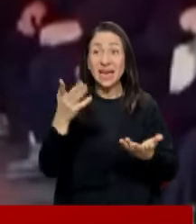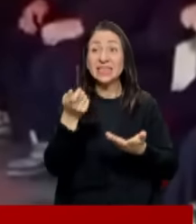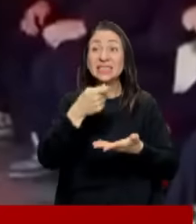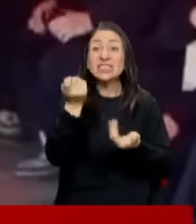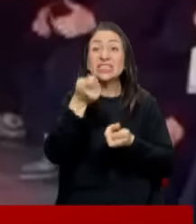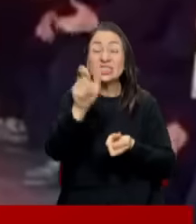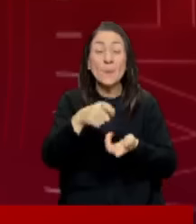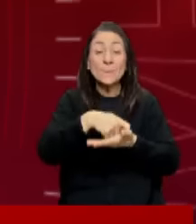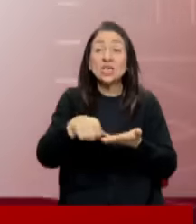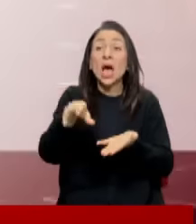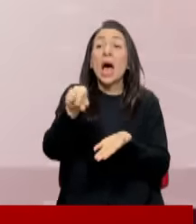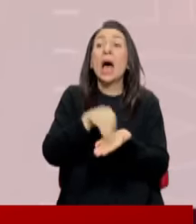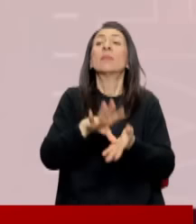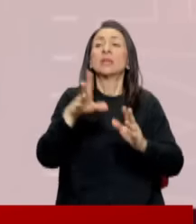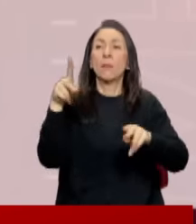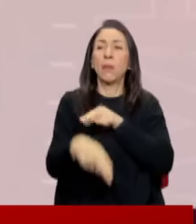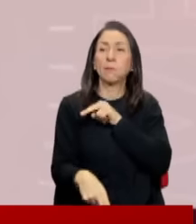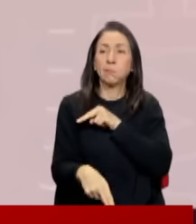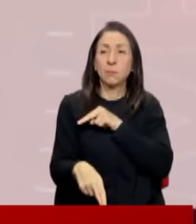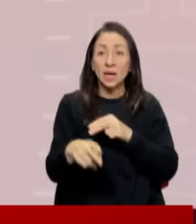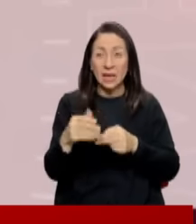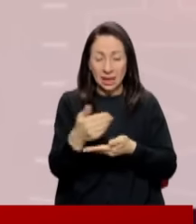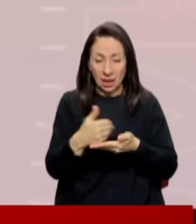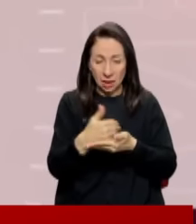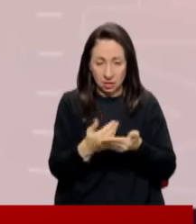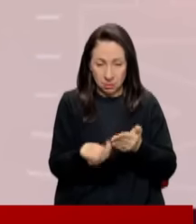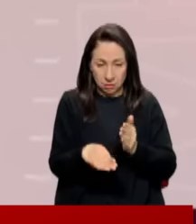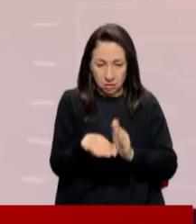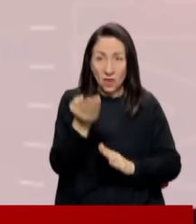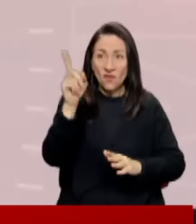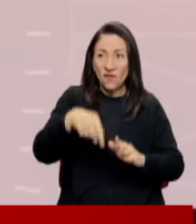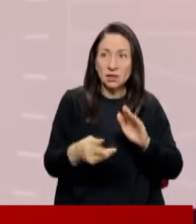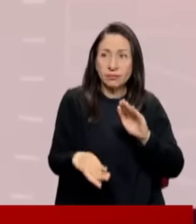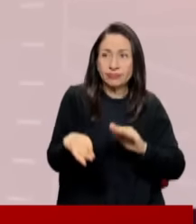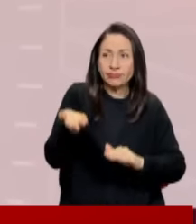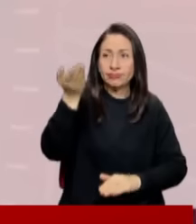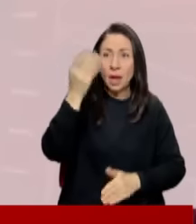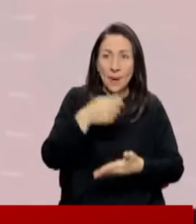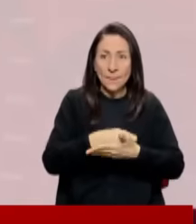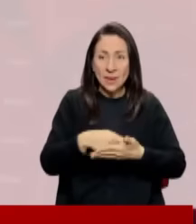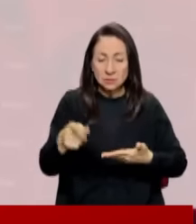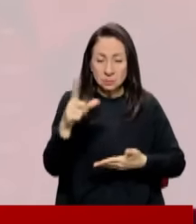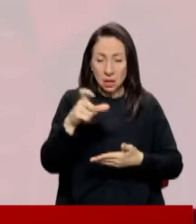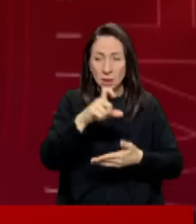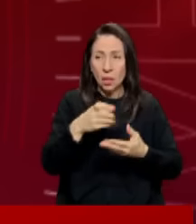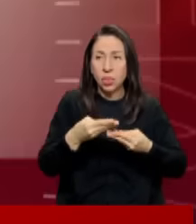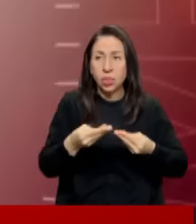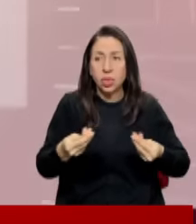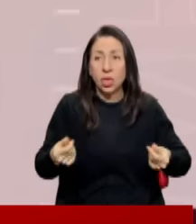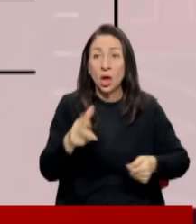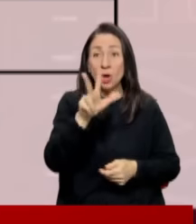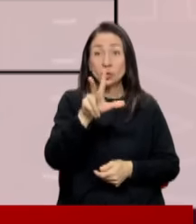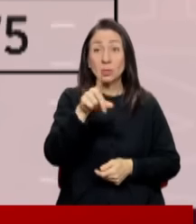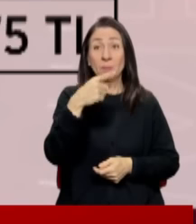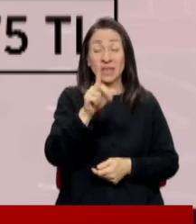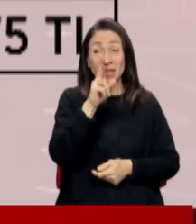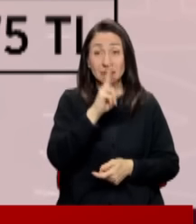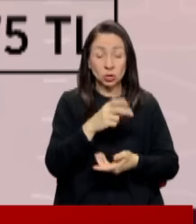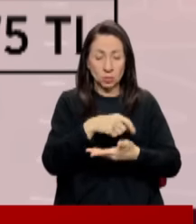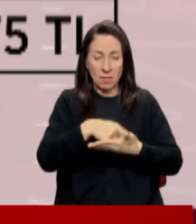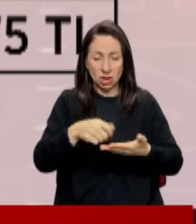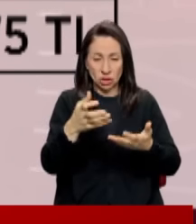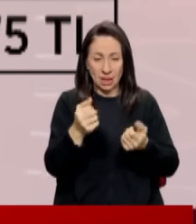işçinin maaşı cebine girmeden kesiliyor. Gelir arttıkça vergi oranı da artıyor. Maaş da aydan aya eriyor. 31.200 lira